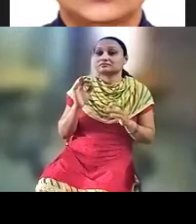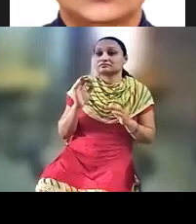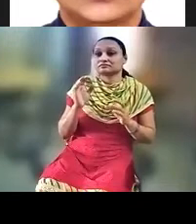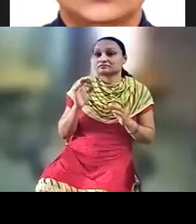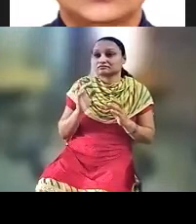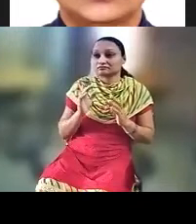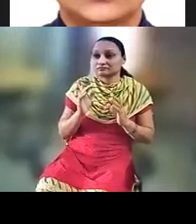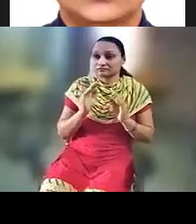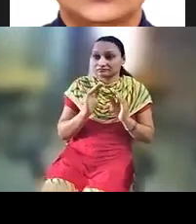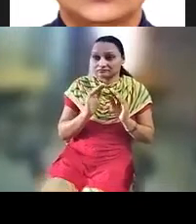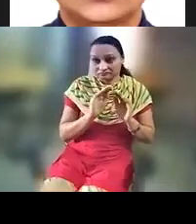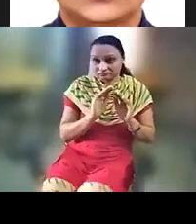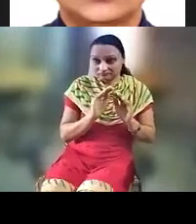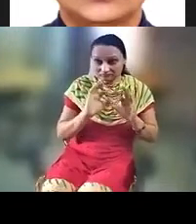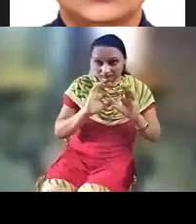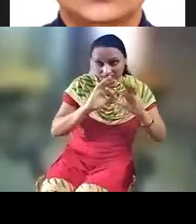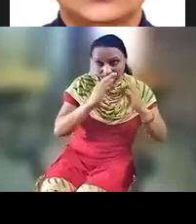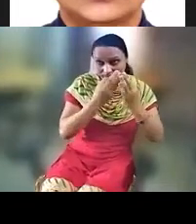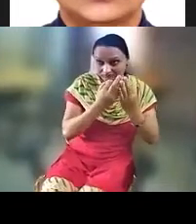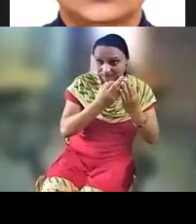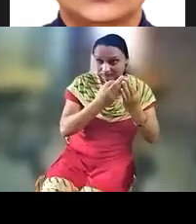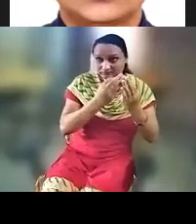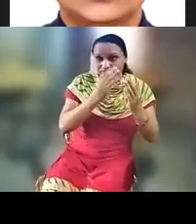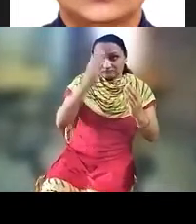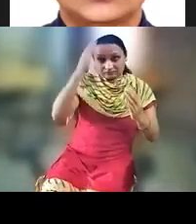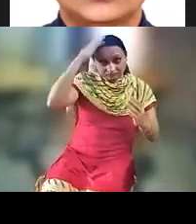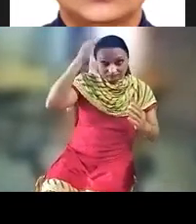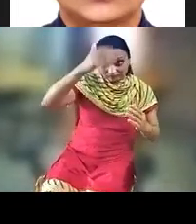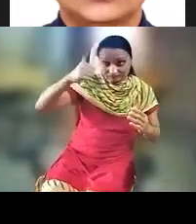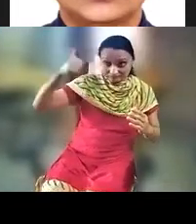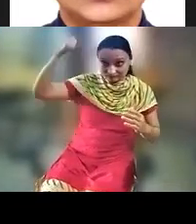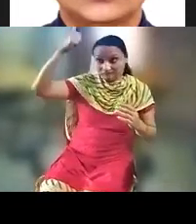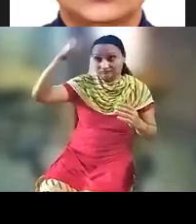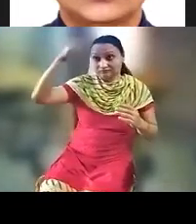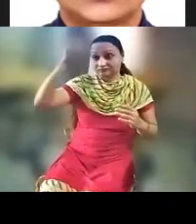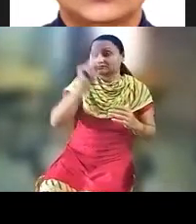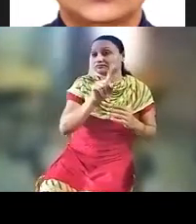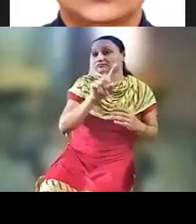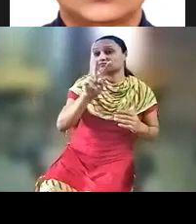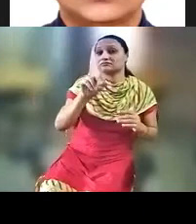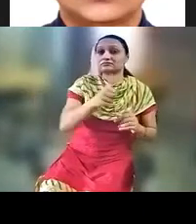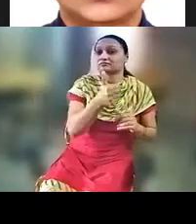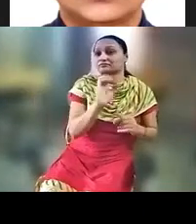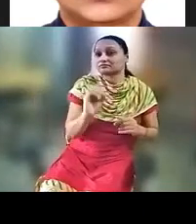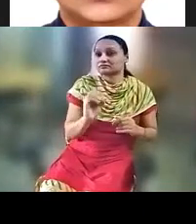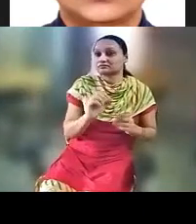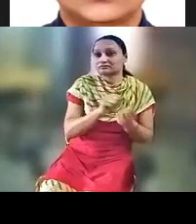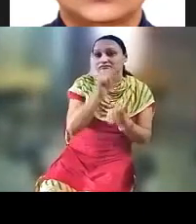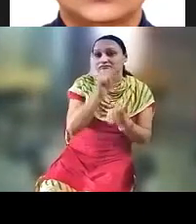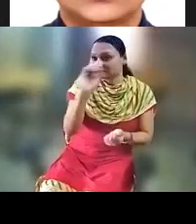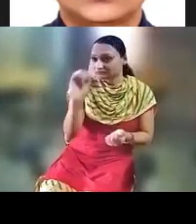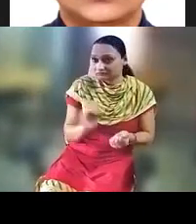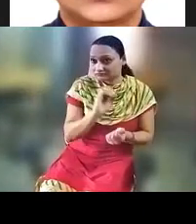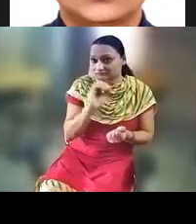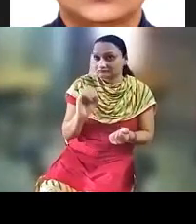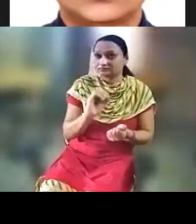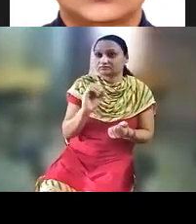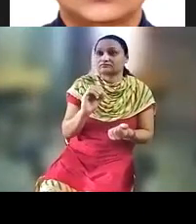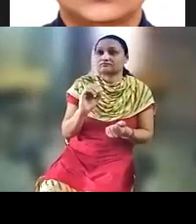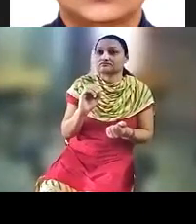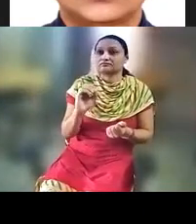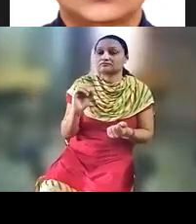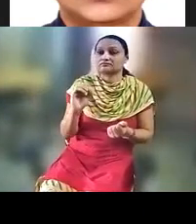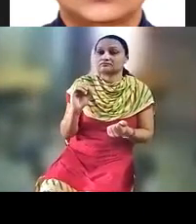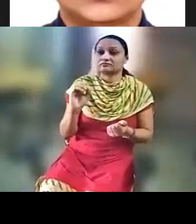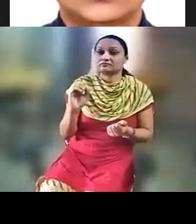कि जहाँ पे परिवार के मुखिया के पास 12th की डिग्री नहीं है। Children living in high poverty areas